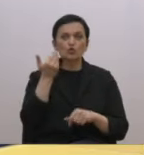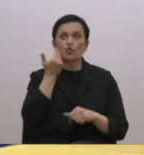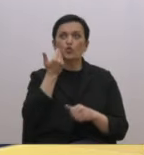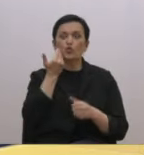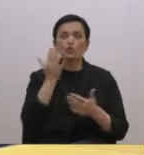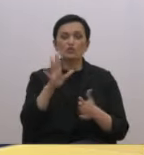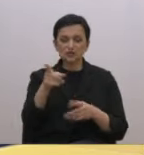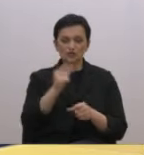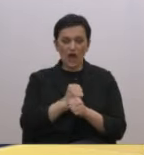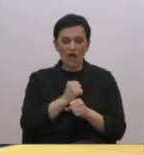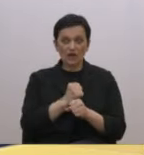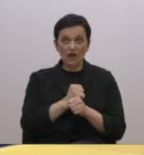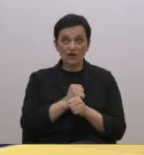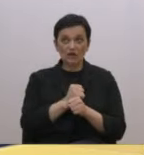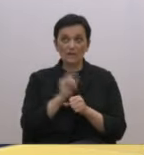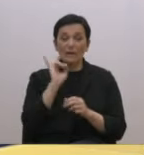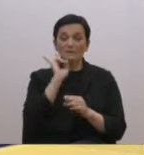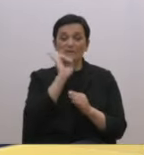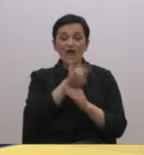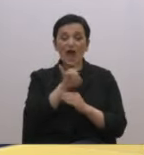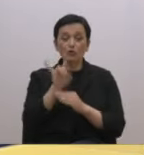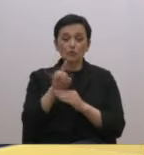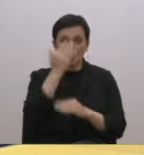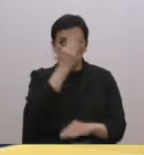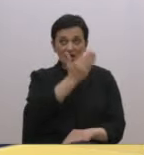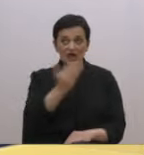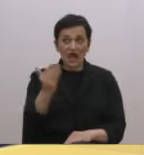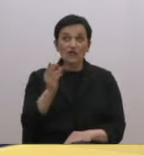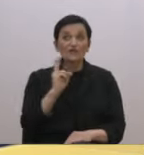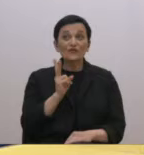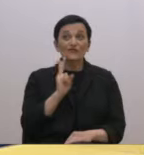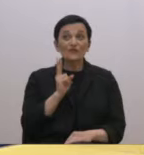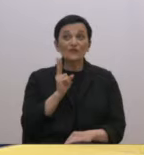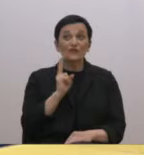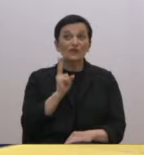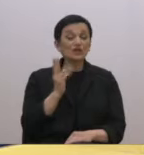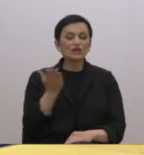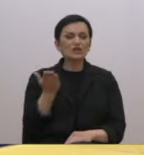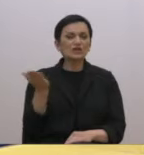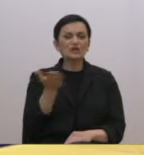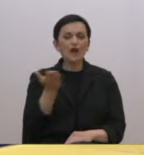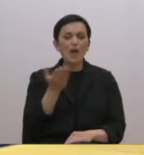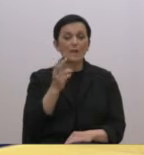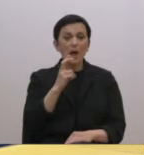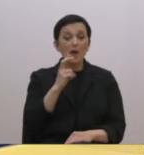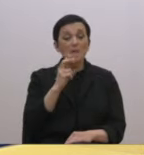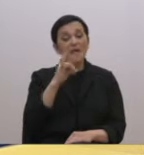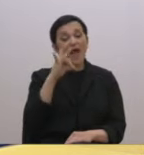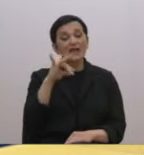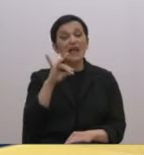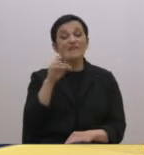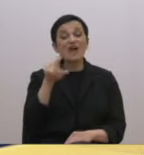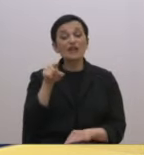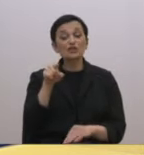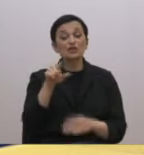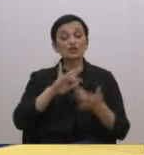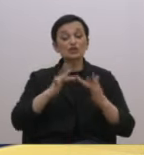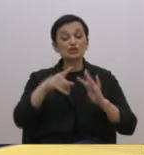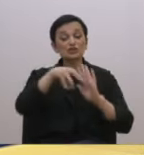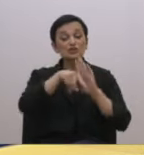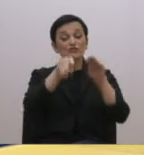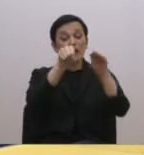უსირცხვილობას აკეთებთ. ატყუებთ ხალხს. და ვინ ერთრა აბა ბერა ივანიშვილმა დაწეროს.